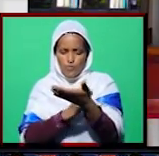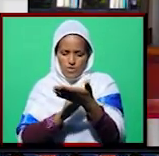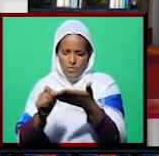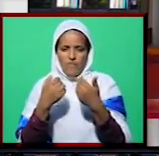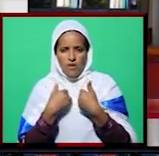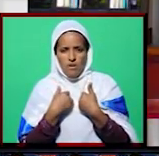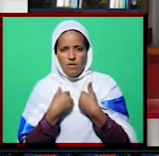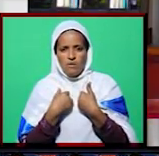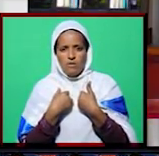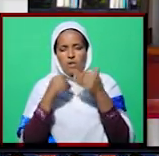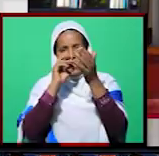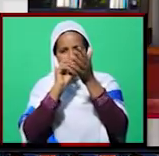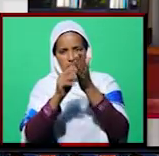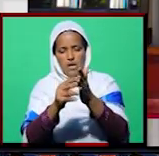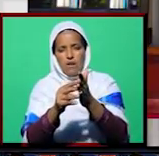ኪዳኑም በብሉይ ኪዳንም ተጽፏል።